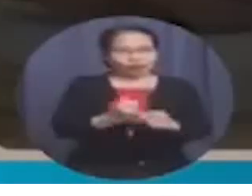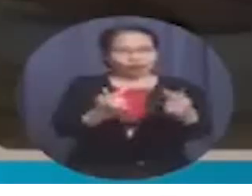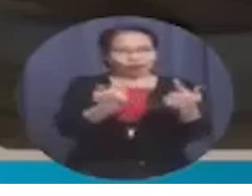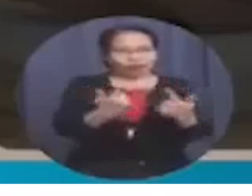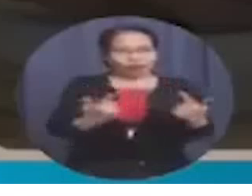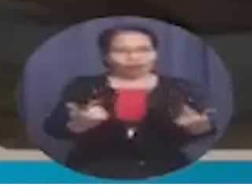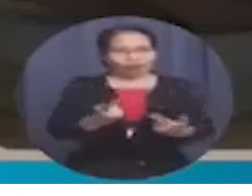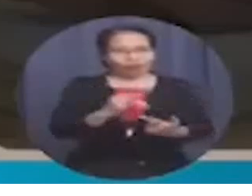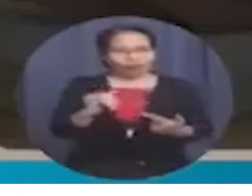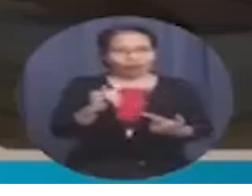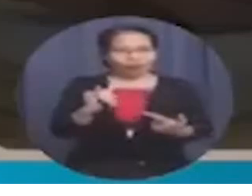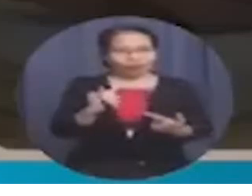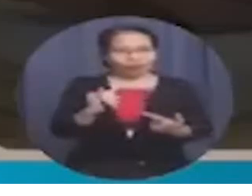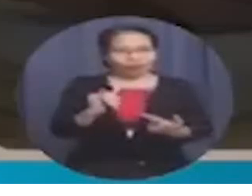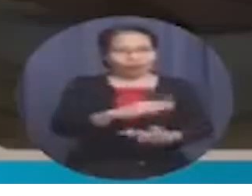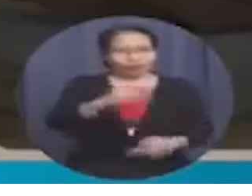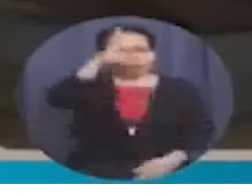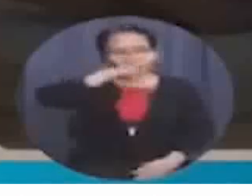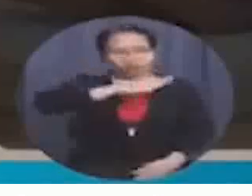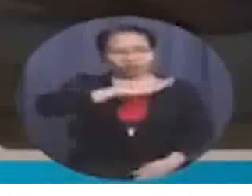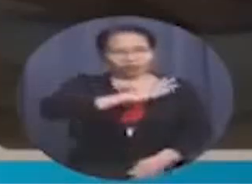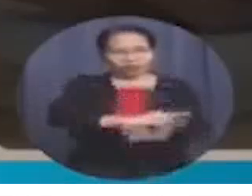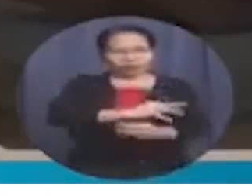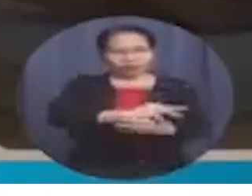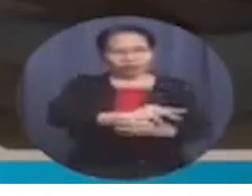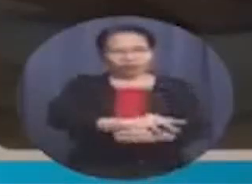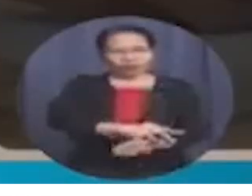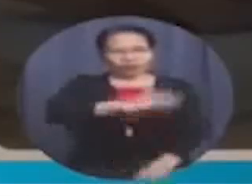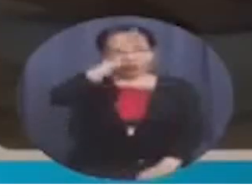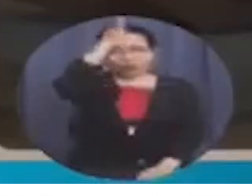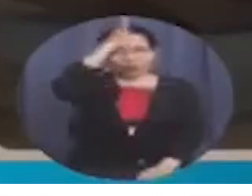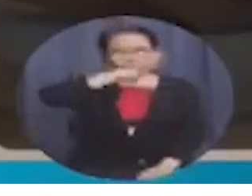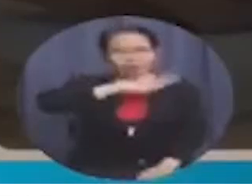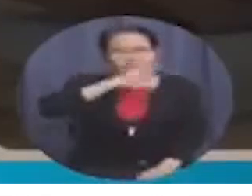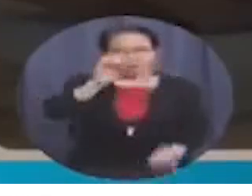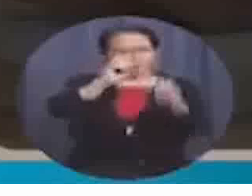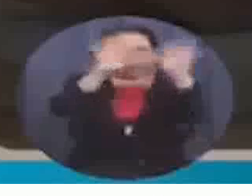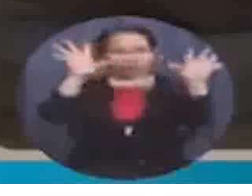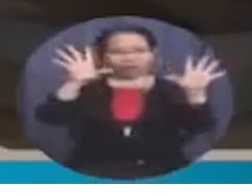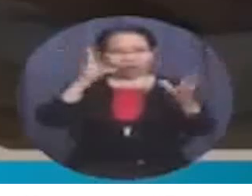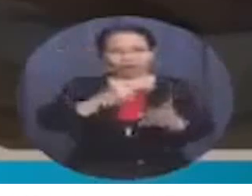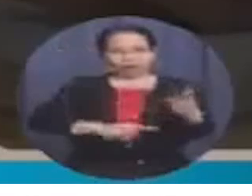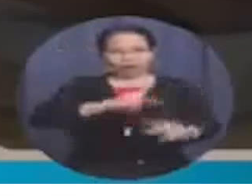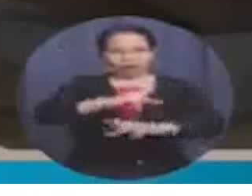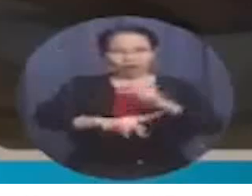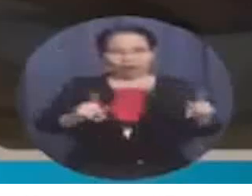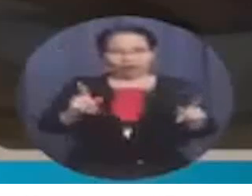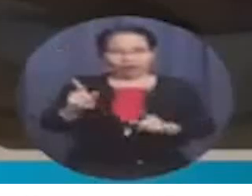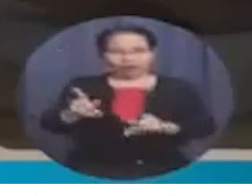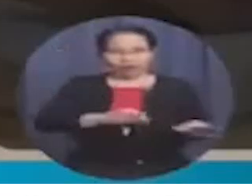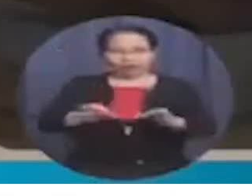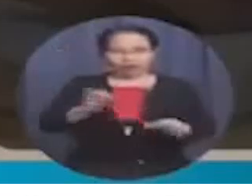bato na inukit ng kabihasnan at katalinuhan ng tao. Liwaliwanag, ano pa ang paliwanag kailangan mo